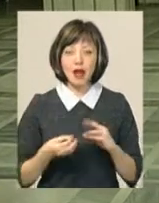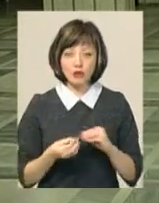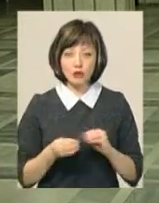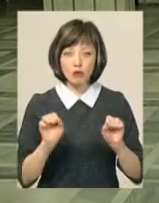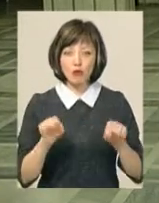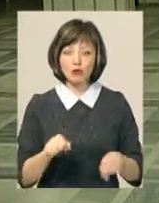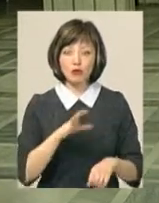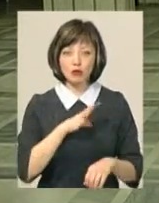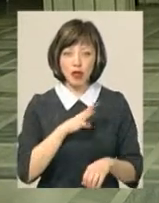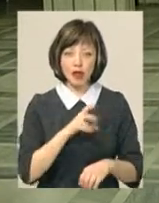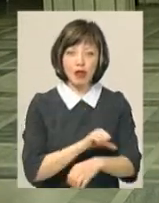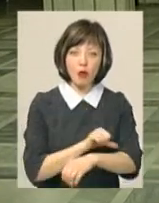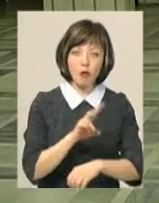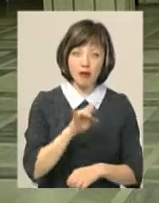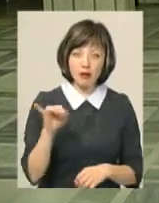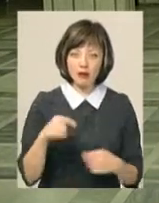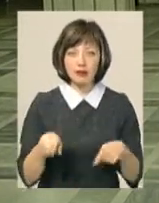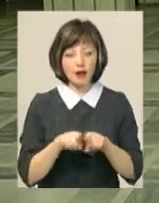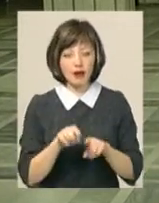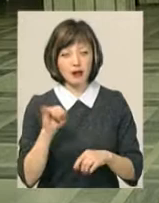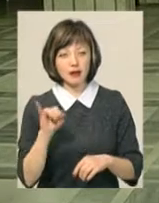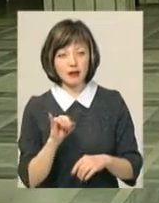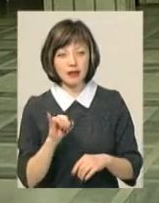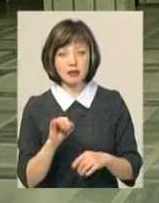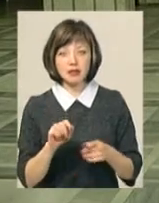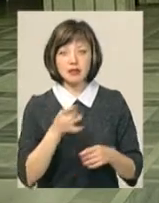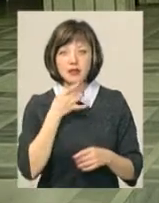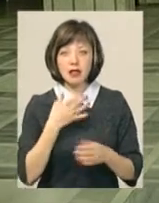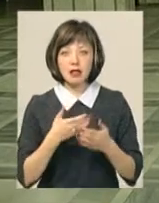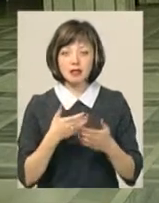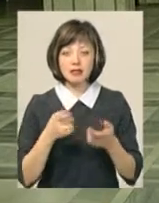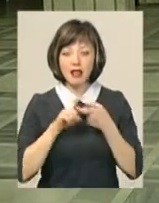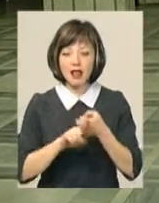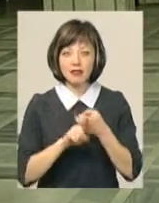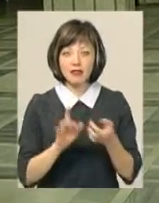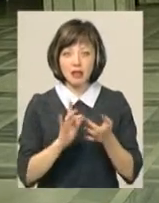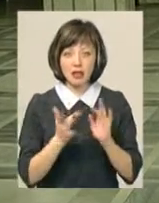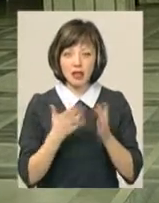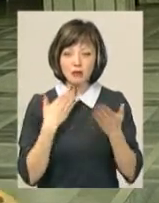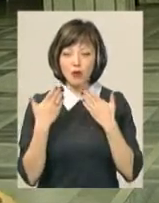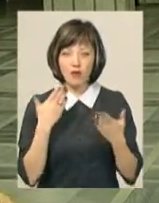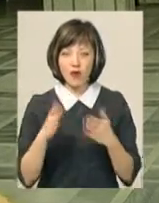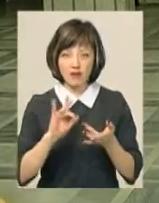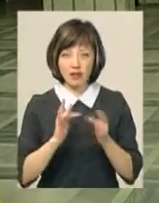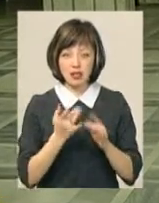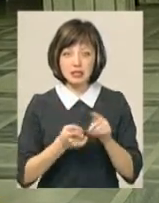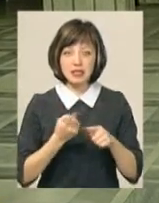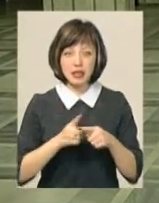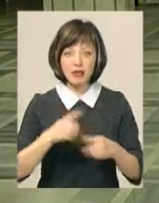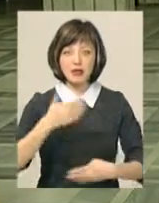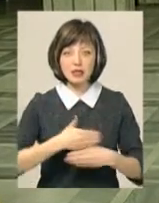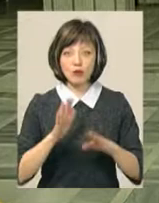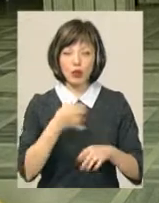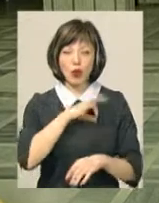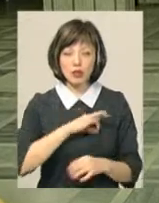які можуть бути як наркоманії, так і там залежності в інтернеті, і взагалі спілкування в інтернеті. Також ця вистава буде